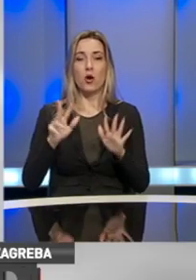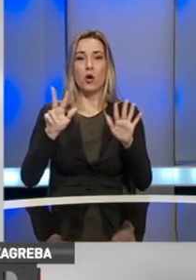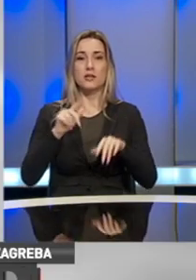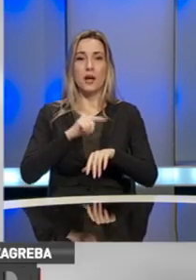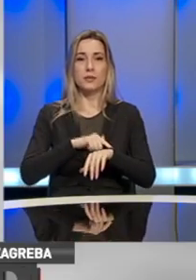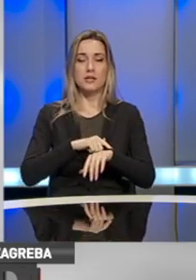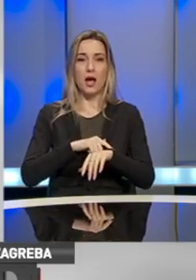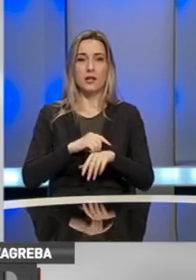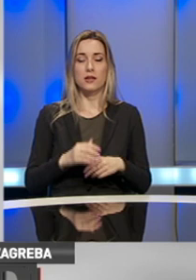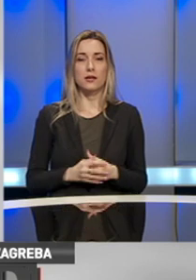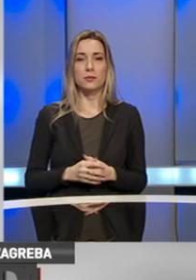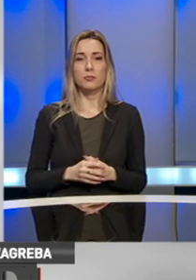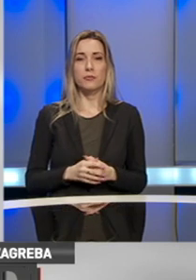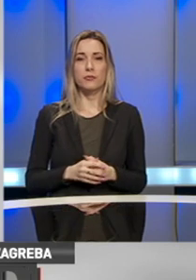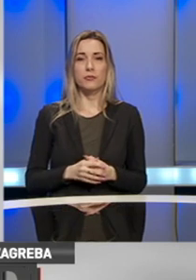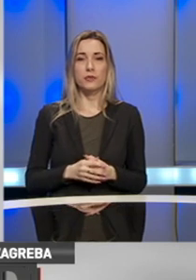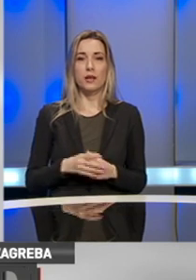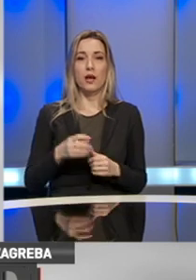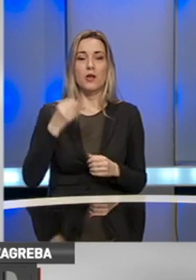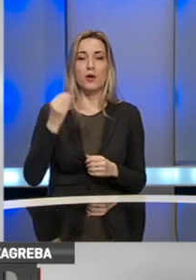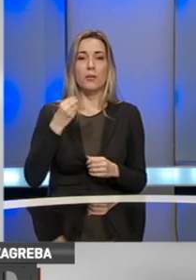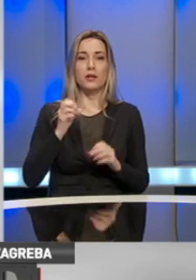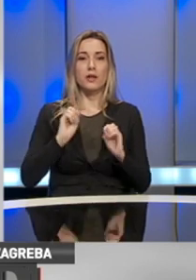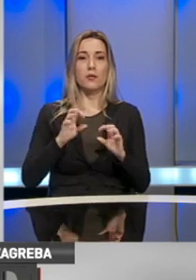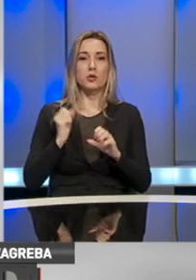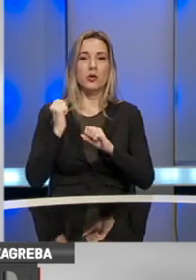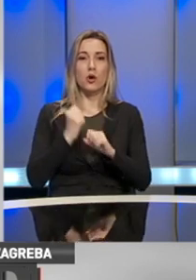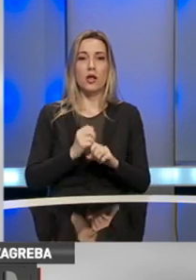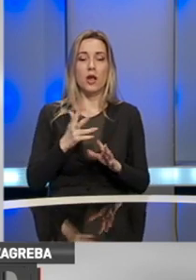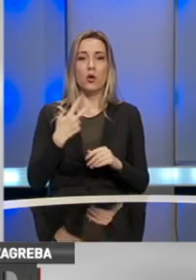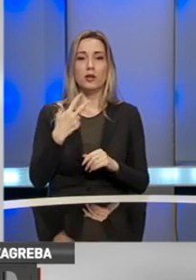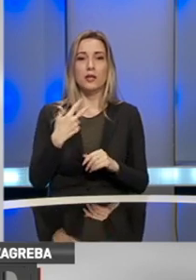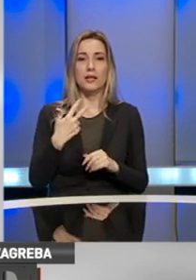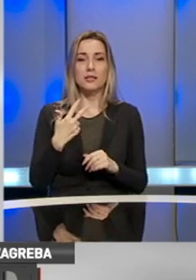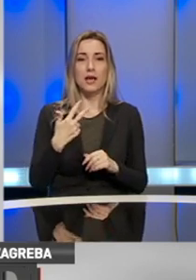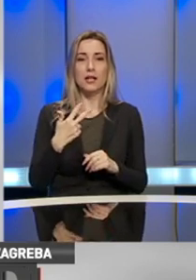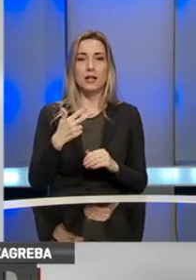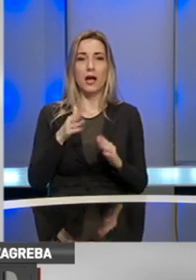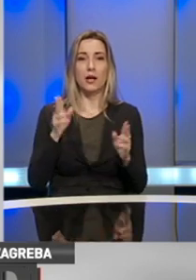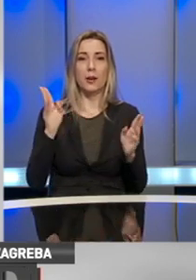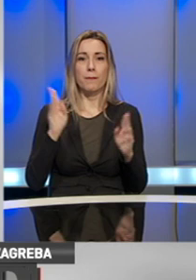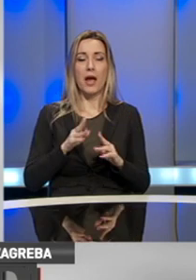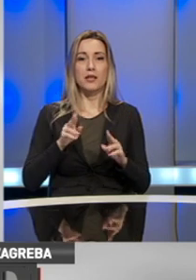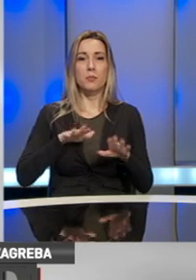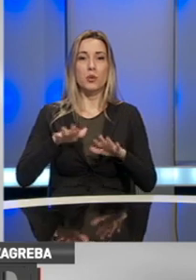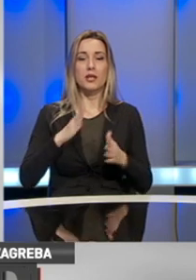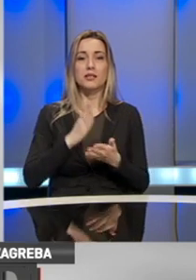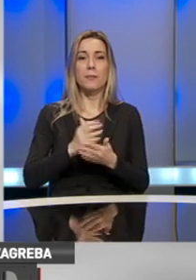sati. Informativne emisije su donijele informacije da je oko 30 manjih potresa bilo od